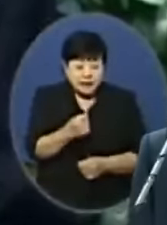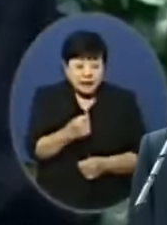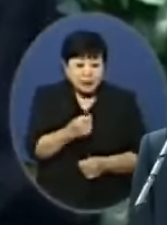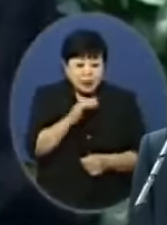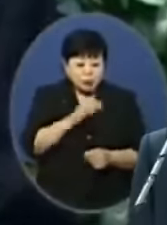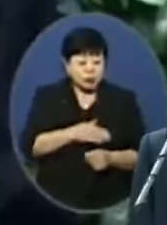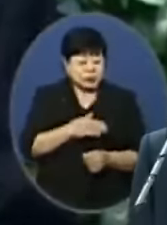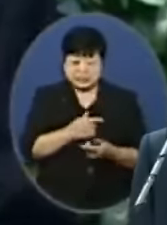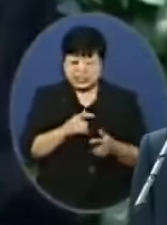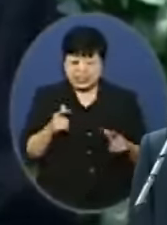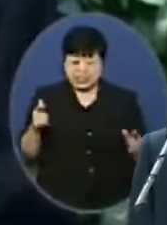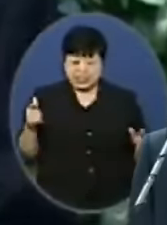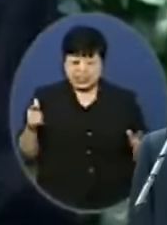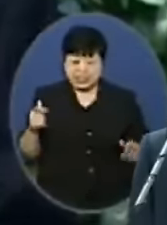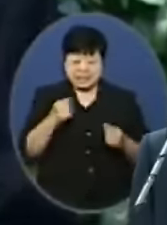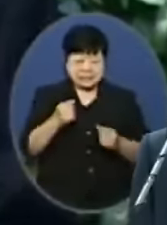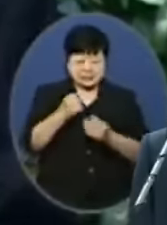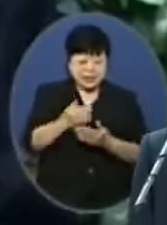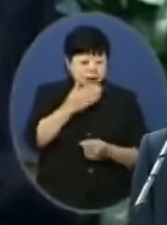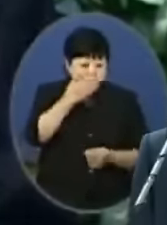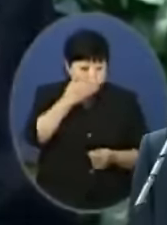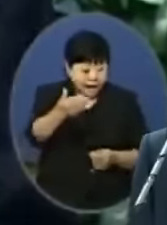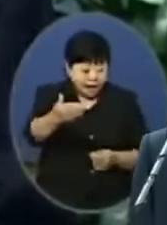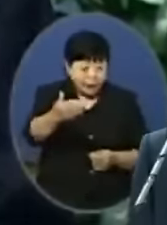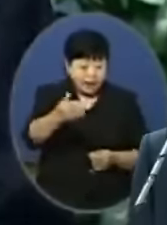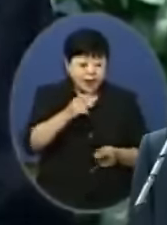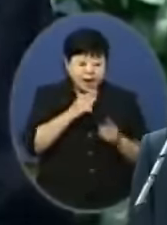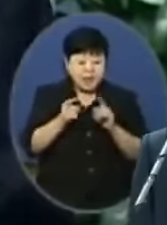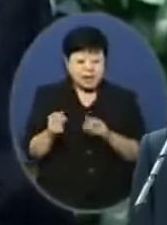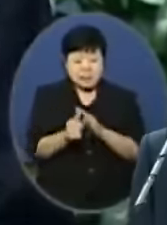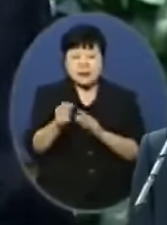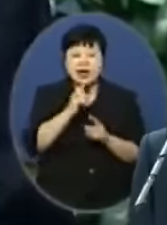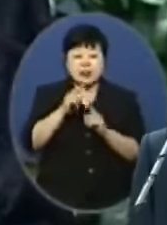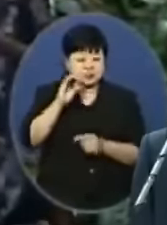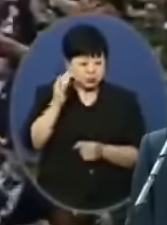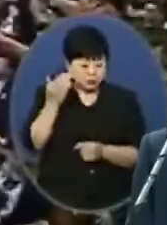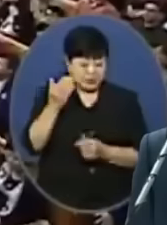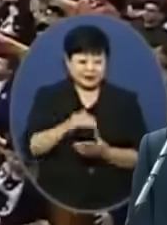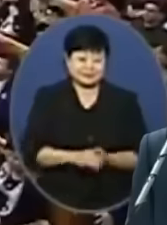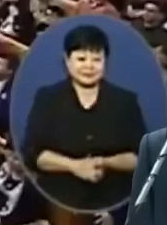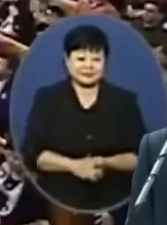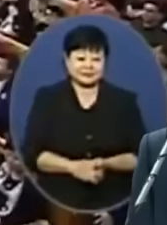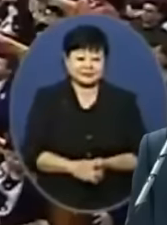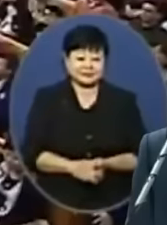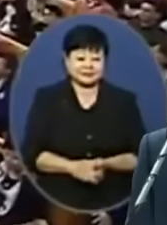못될 택이 있느냐? 힘을 낼 수 있는 희망의 말씀이 되는 것입니다.